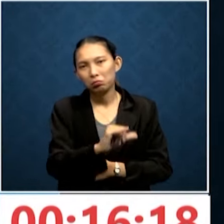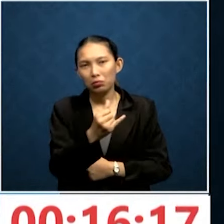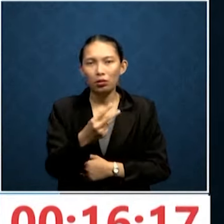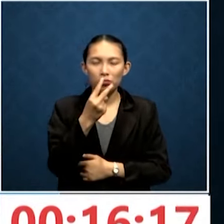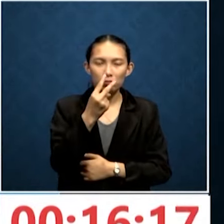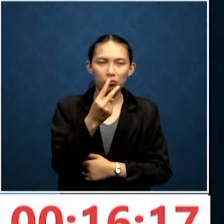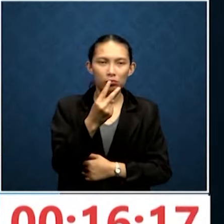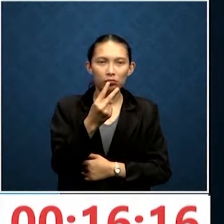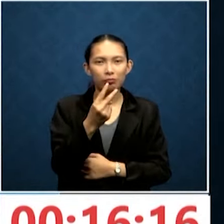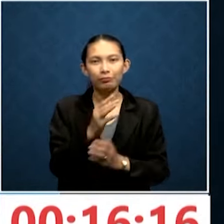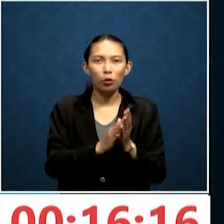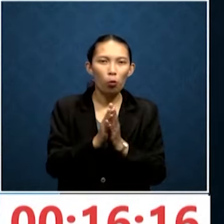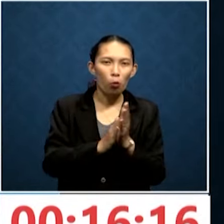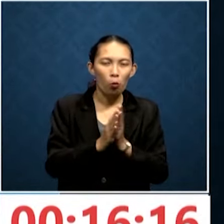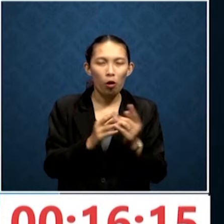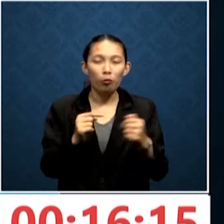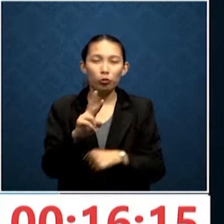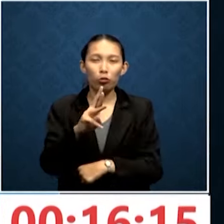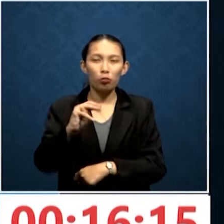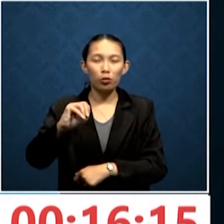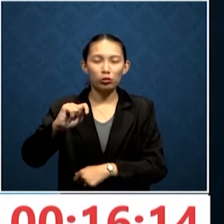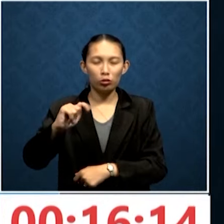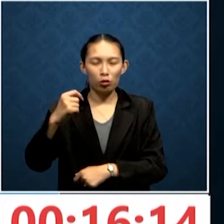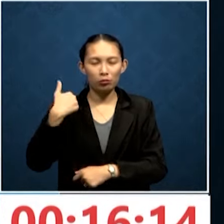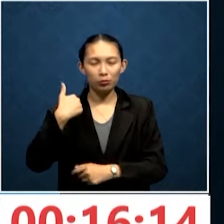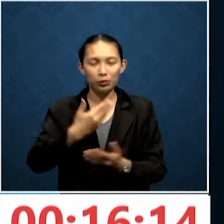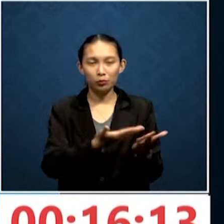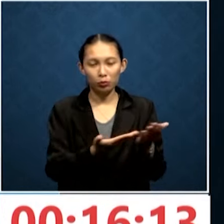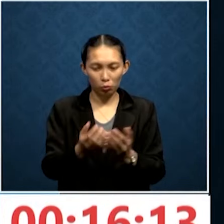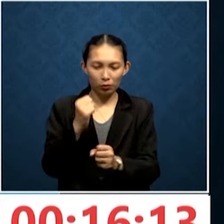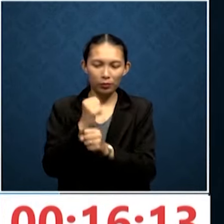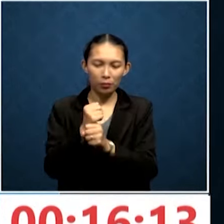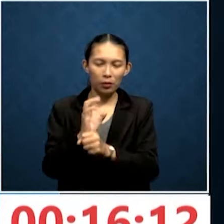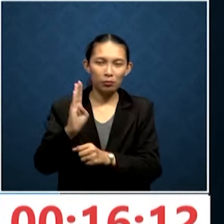สิ่งที่ท้าทายท่านรัฐมนตรีที่ไปชวนเขามาตั้งบริษัทนะคะ